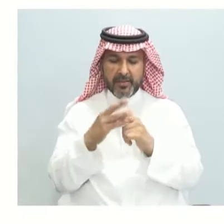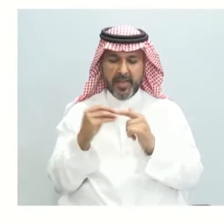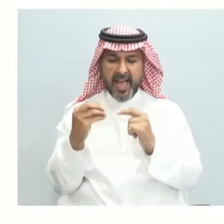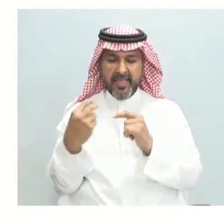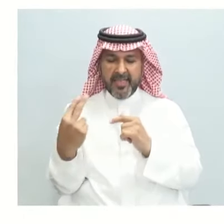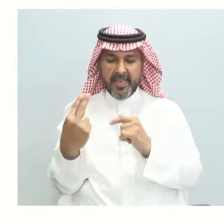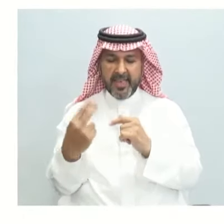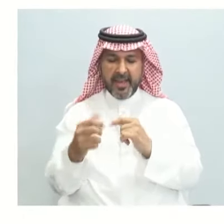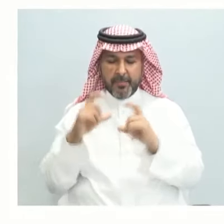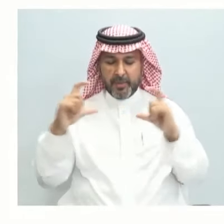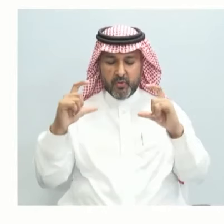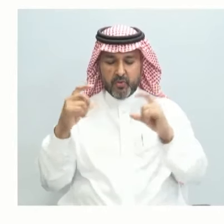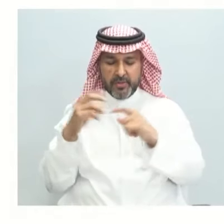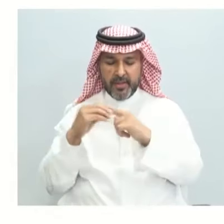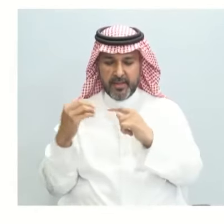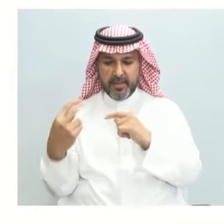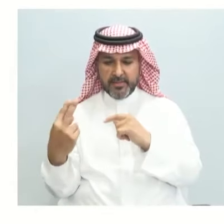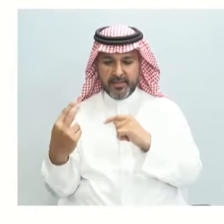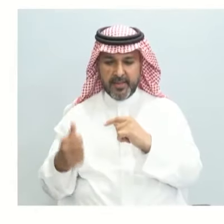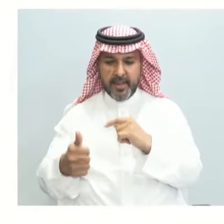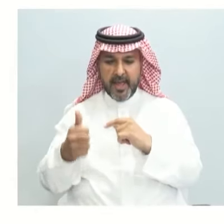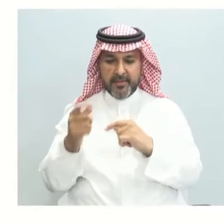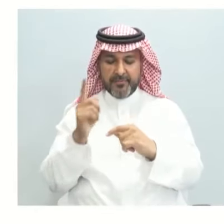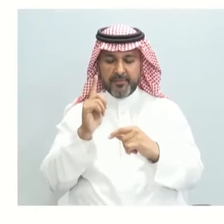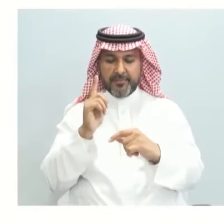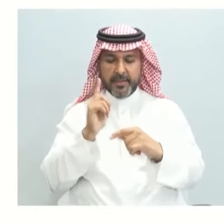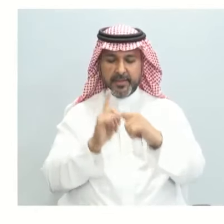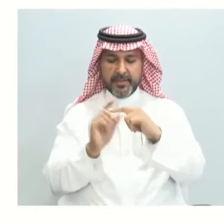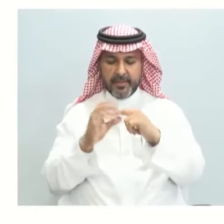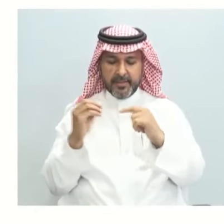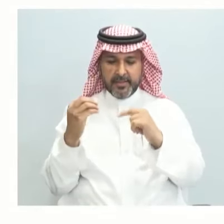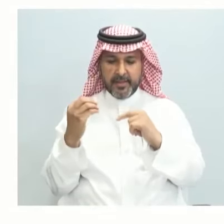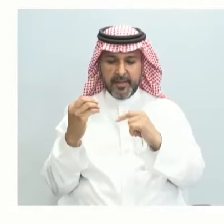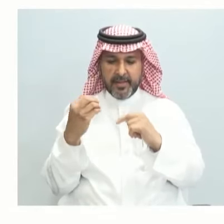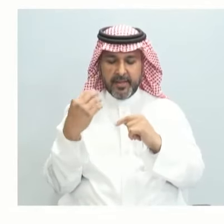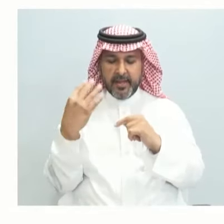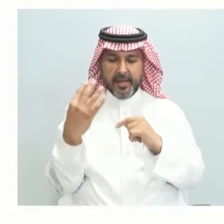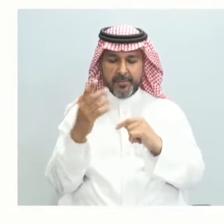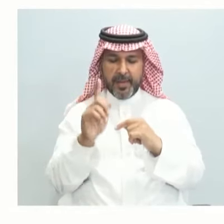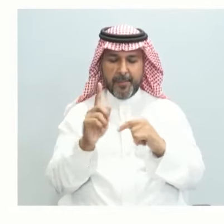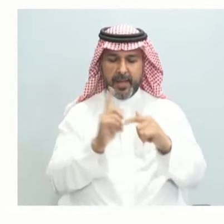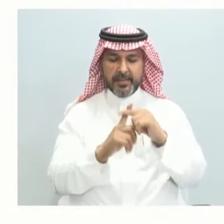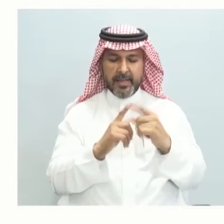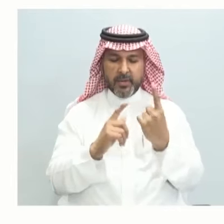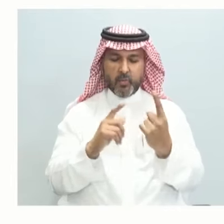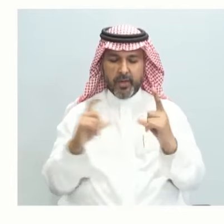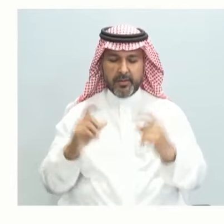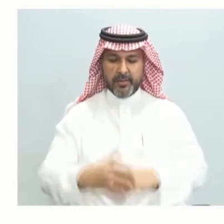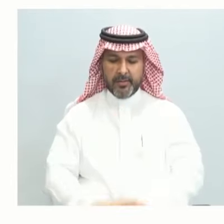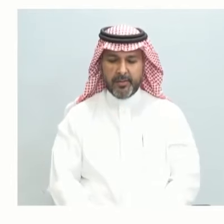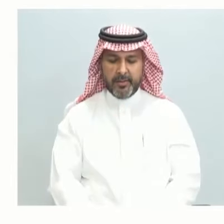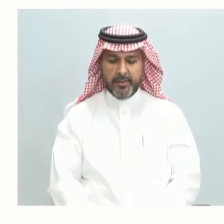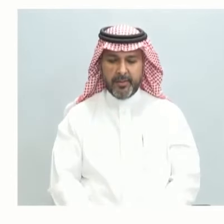والثاني والثالث القاسم المشترك الاكبر عباره عن اثنين الف باء وهنا البواقي لدينا سالب اثنين